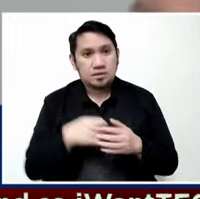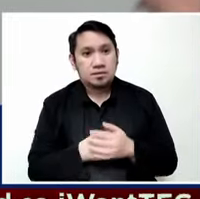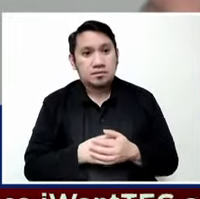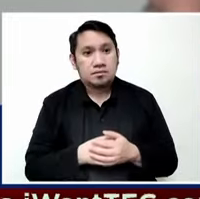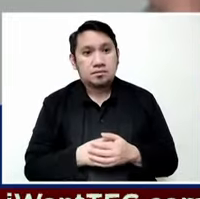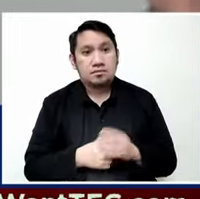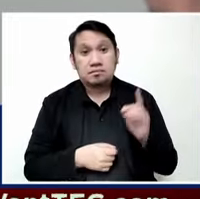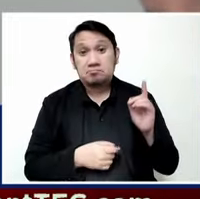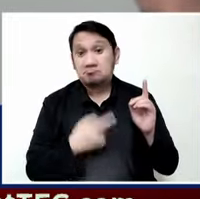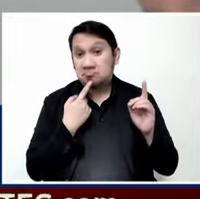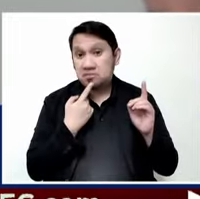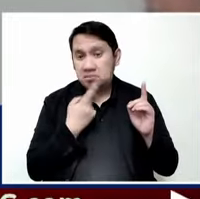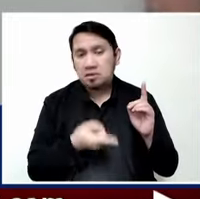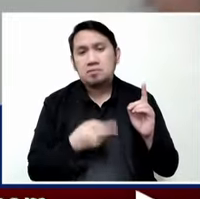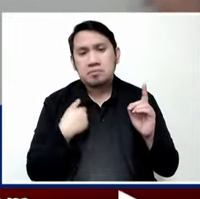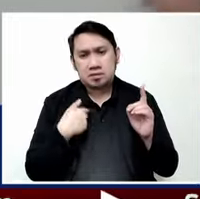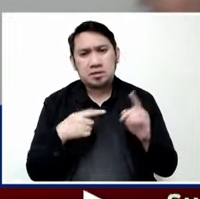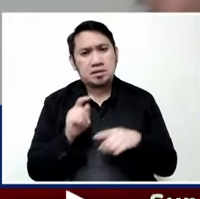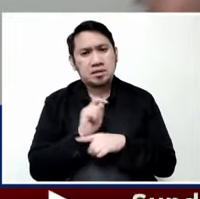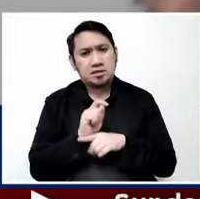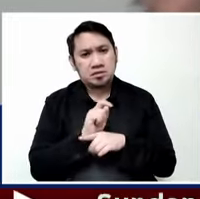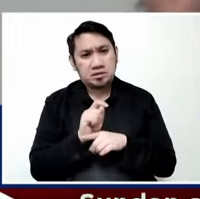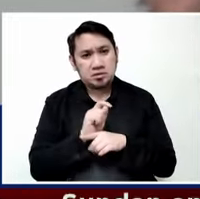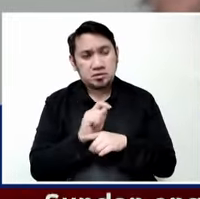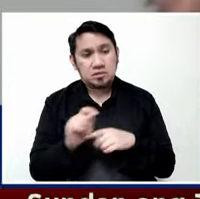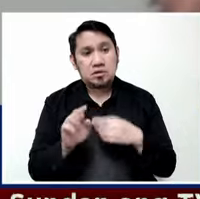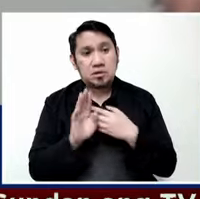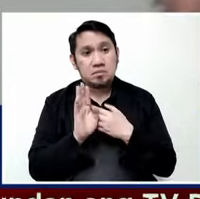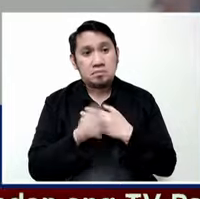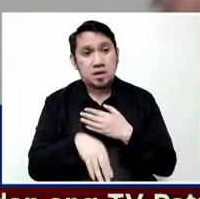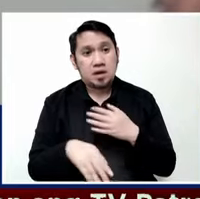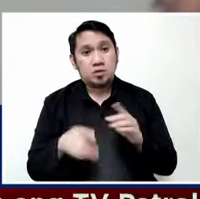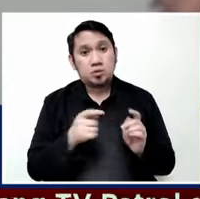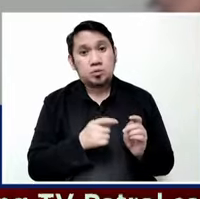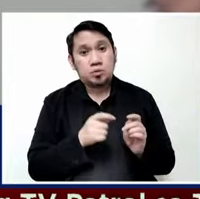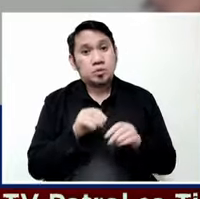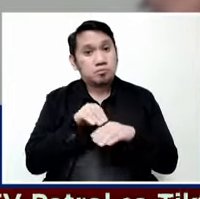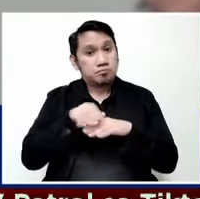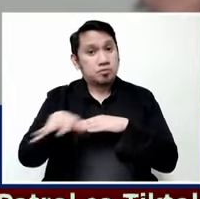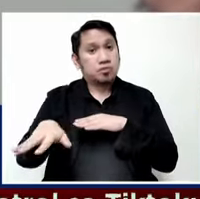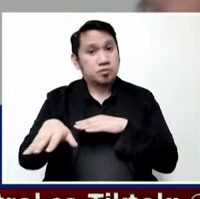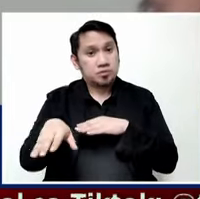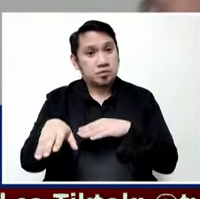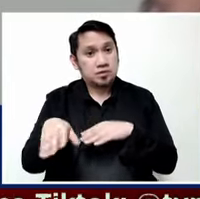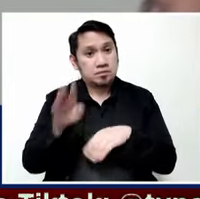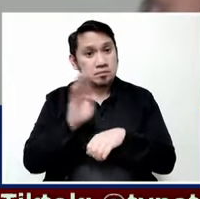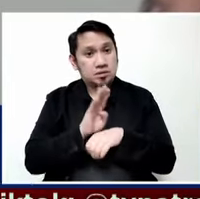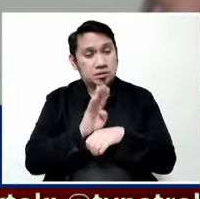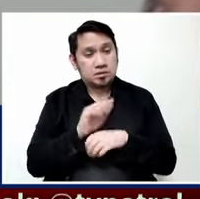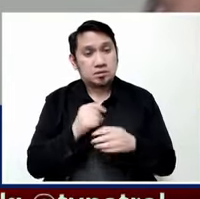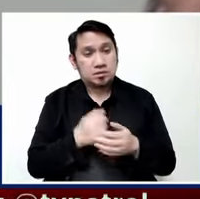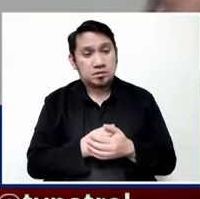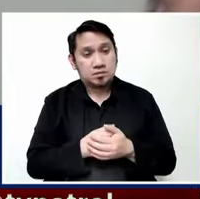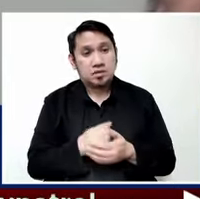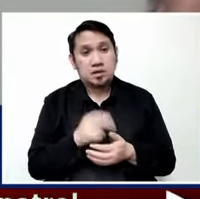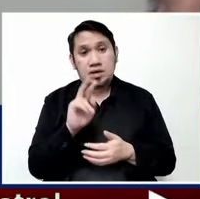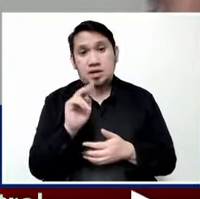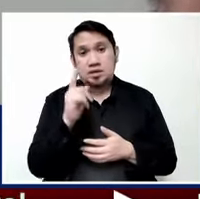na nagsasanay na silang muling sumabak sa transmission business. This has always been an issue with the NGCP.